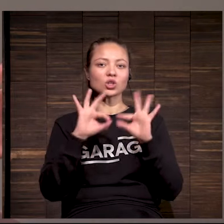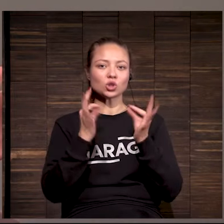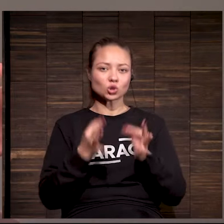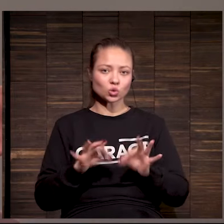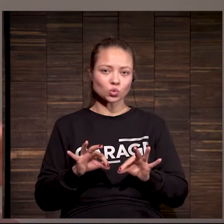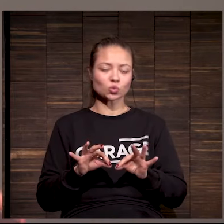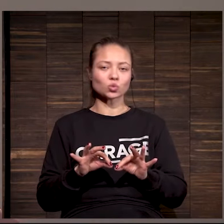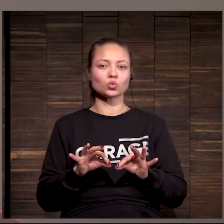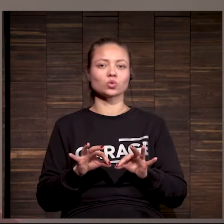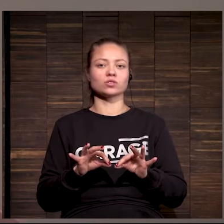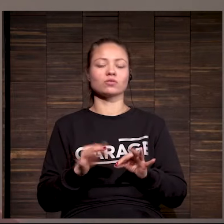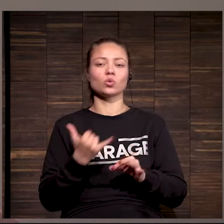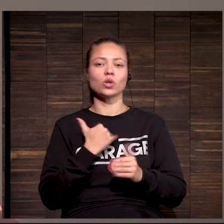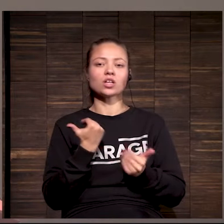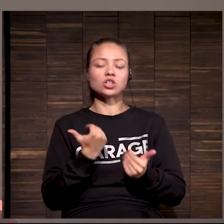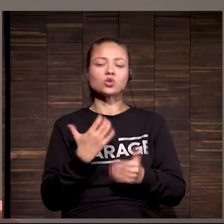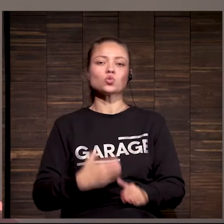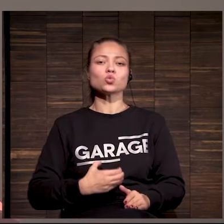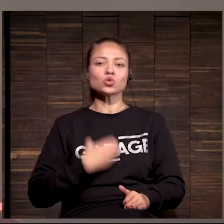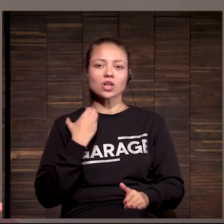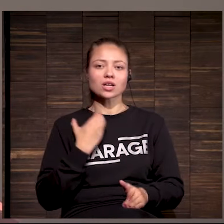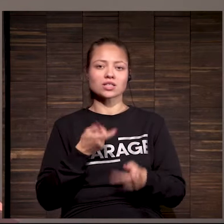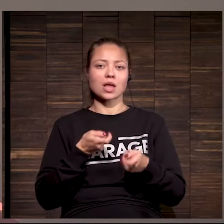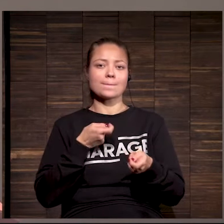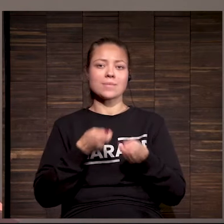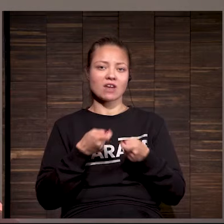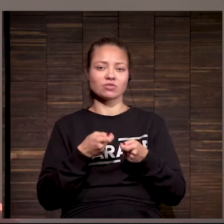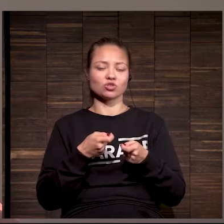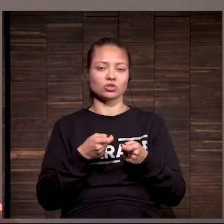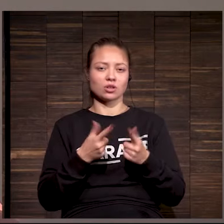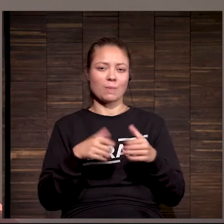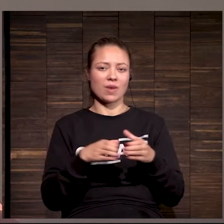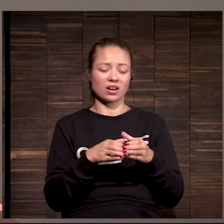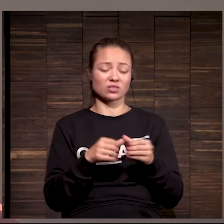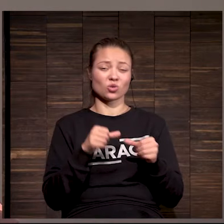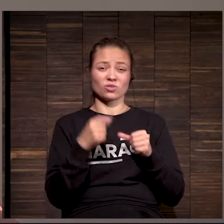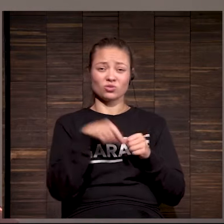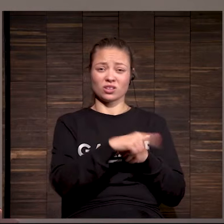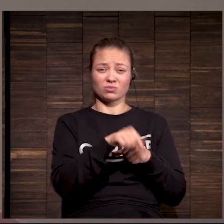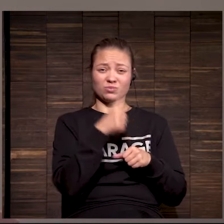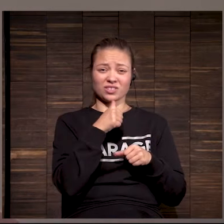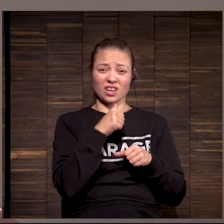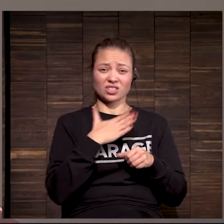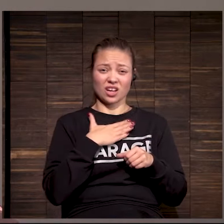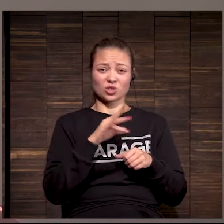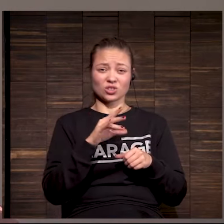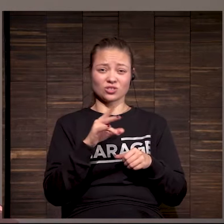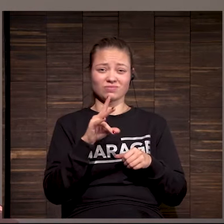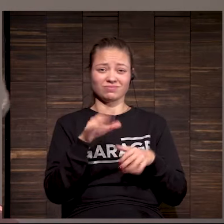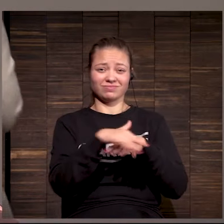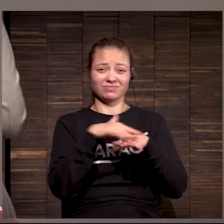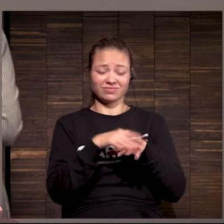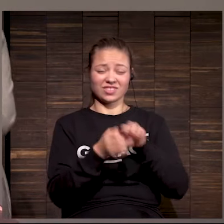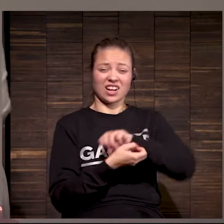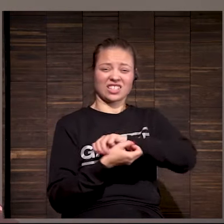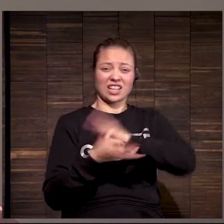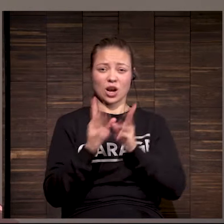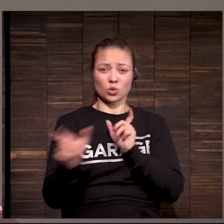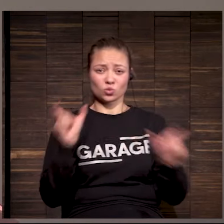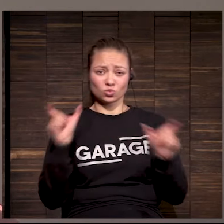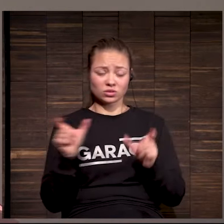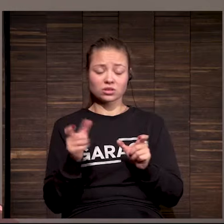нас сейчас ужасное правящая партия помимо того что они пытаются разобрать нашу нацию на куски они